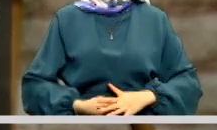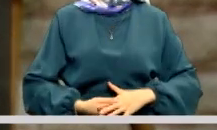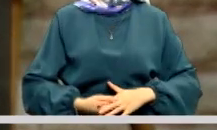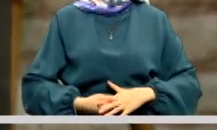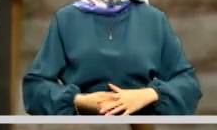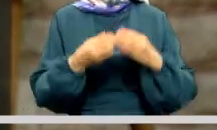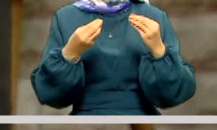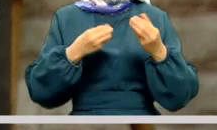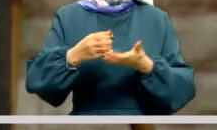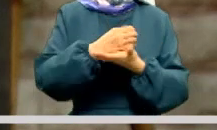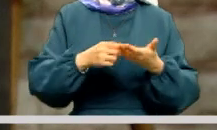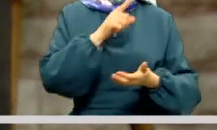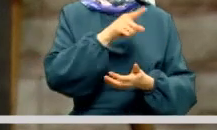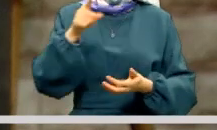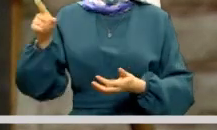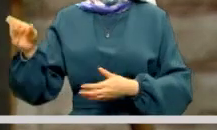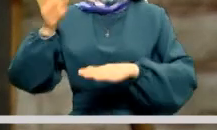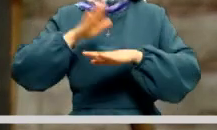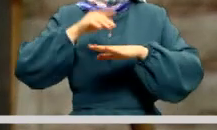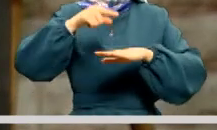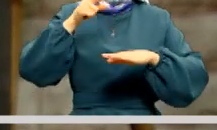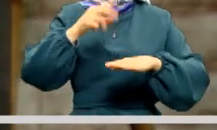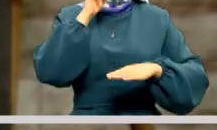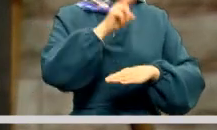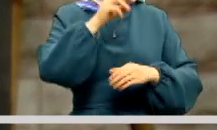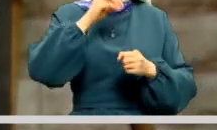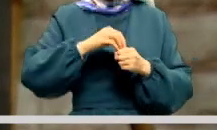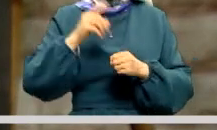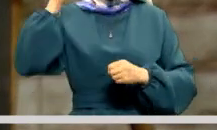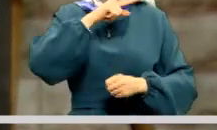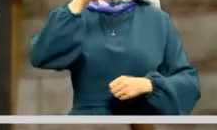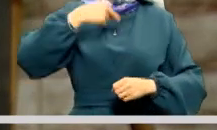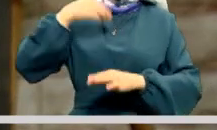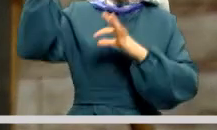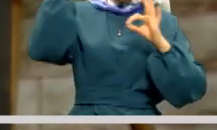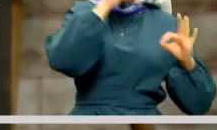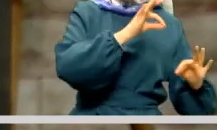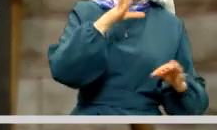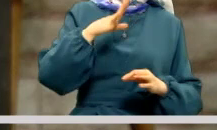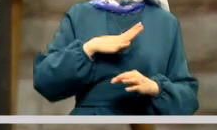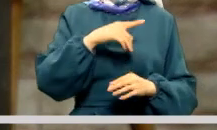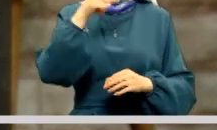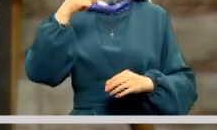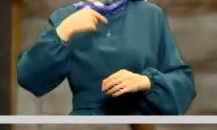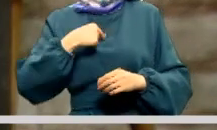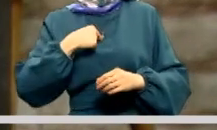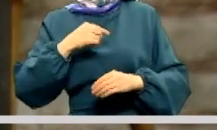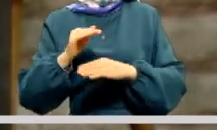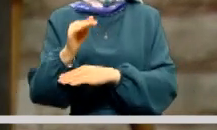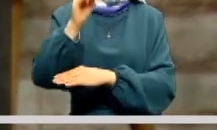amelleri Hangimiz yapacak onu sınamak için Allah bizi gönderdi şimdi bizim Yaşamımızın temelinde Eğer